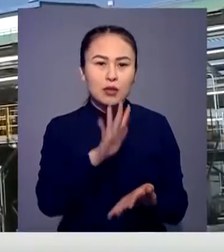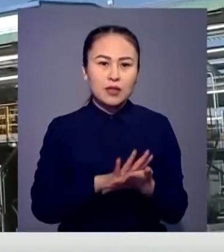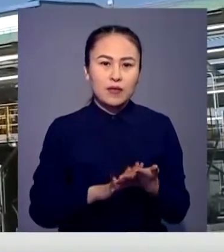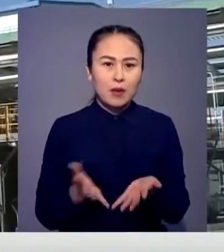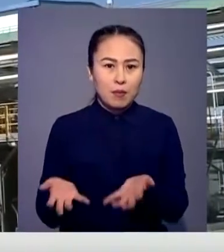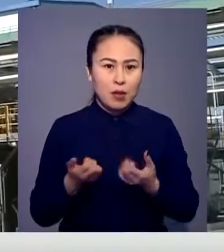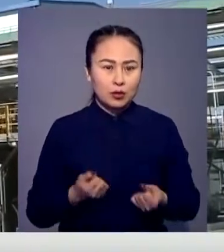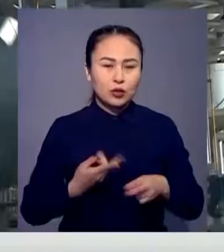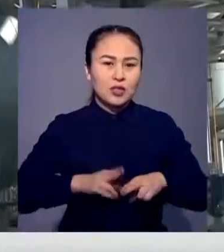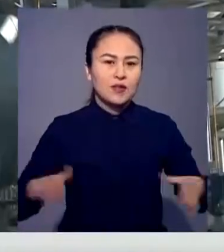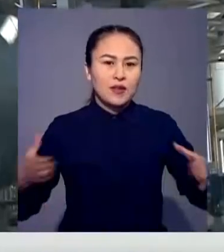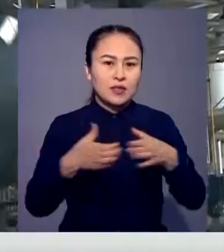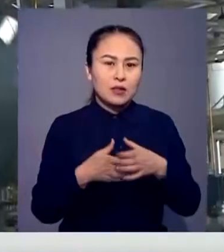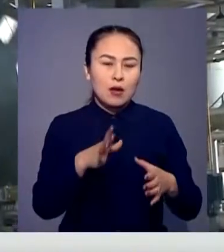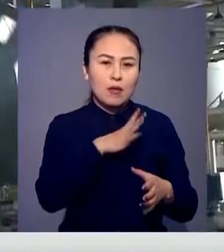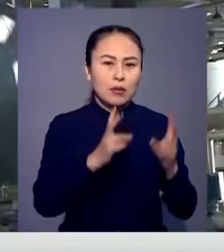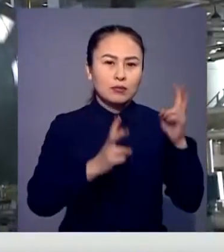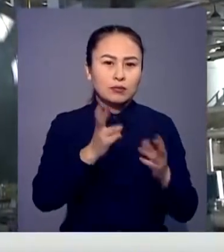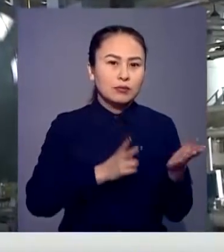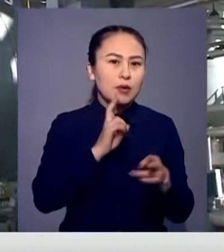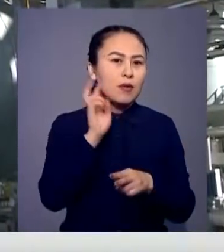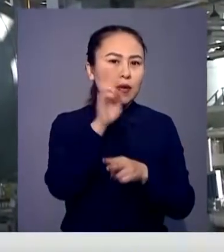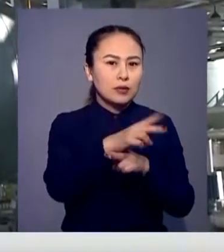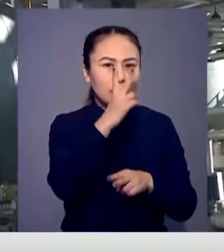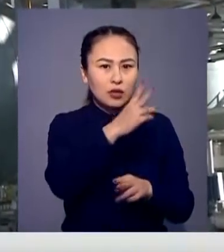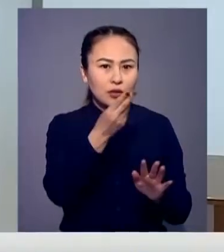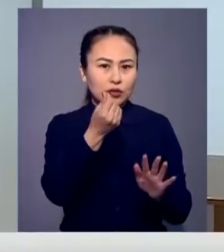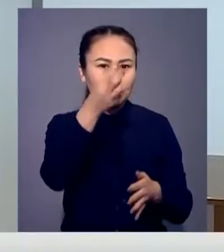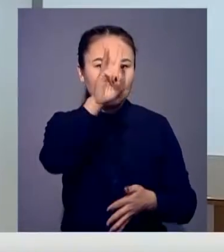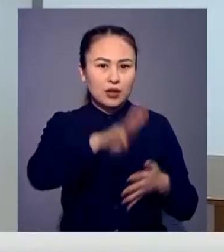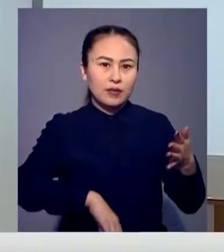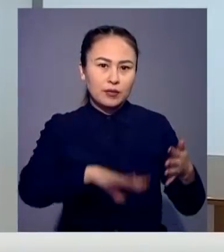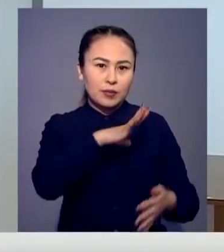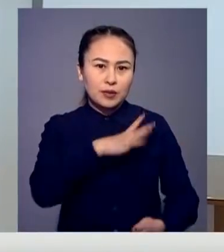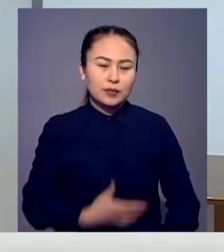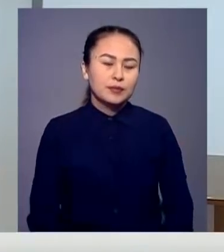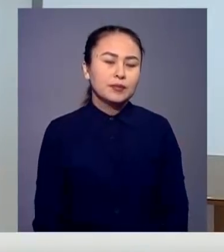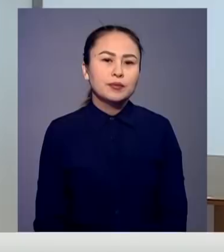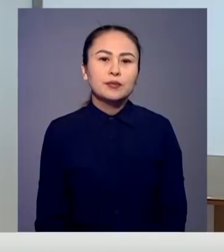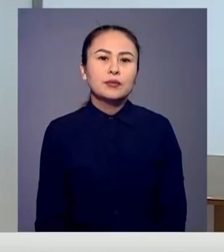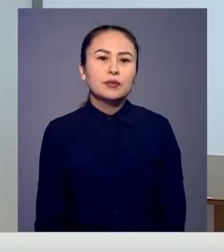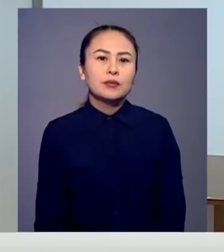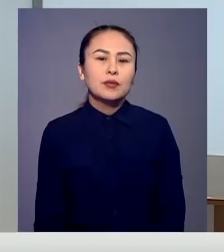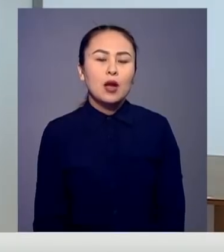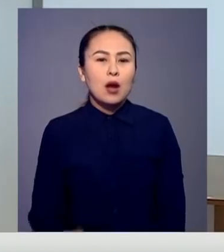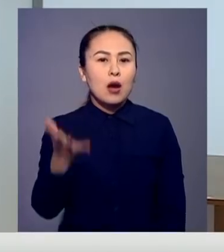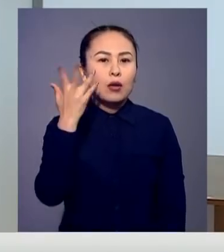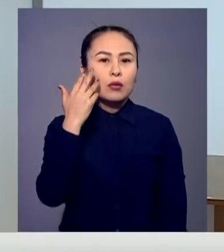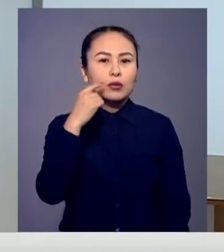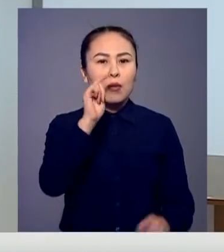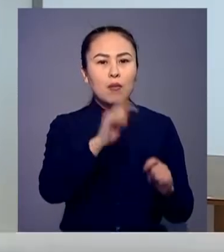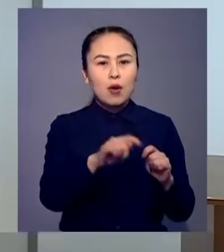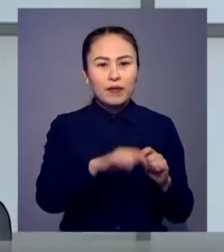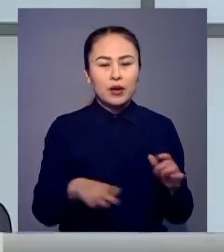өндіріс орнына ірі көлемде айыппұл салды. Сол тексеріс нәтижесінде айтылған жазылған фактілер анықталып, рұқсат қағазына